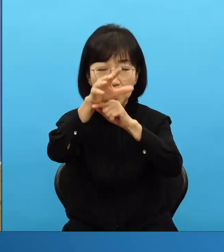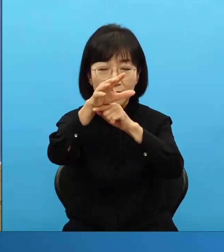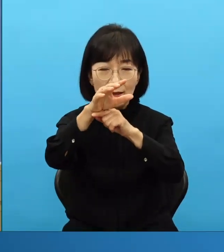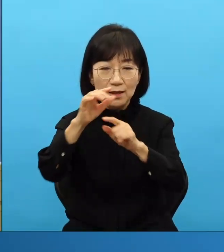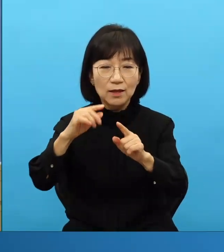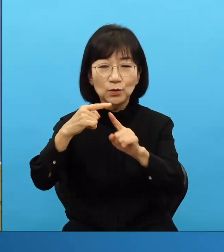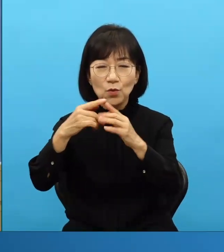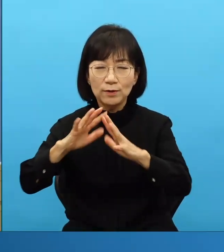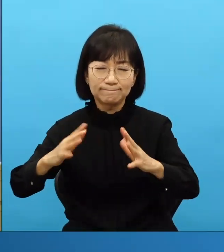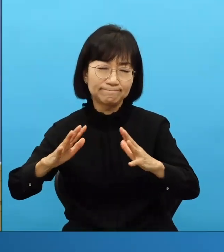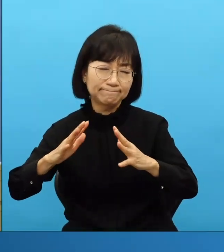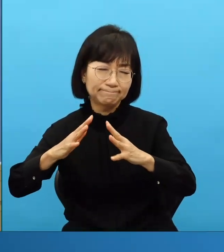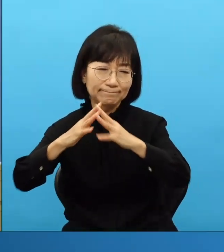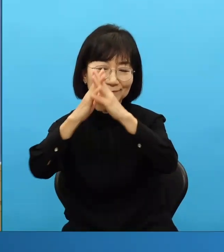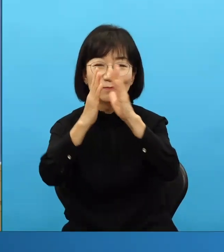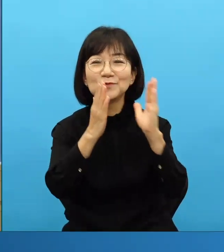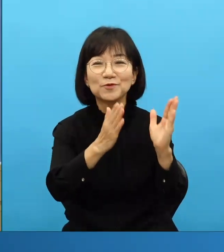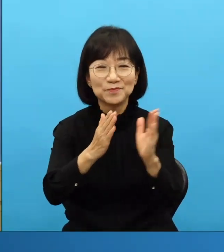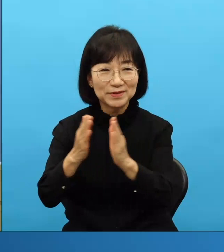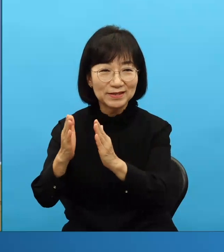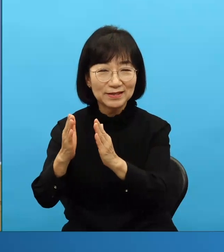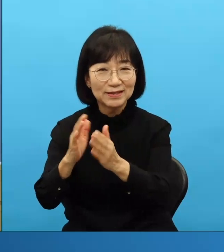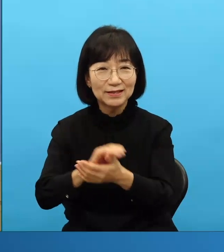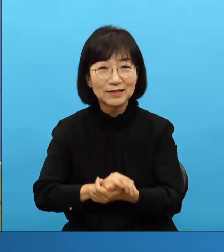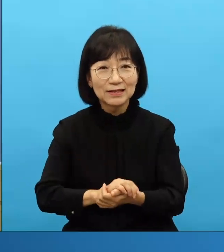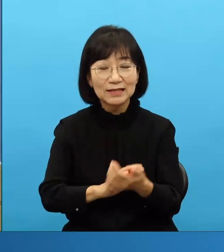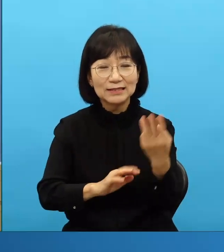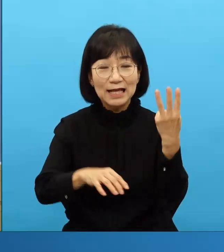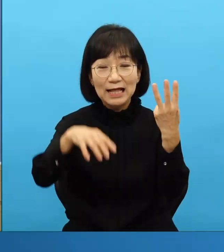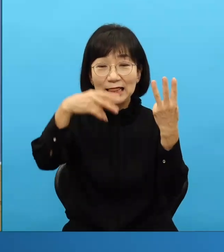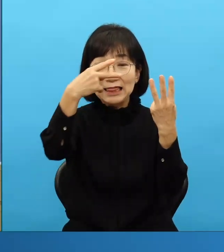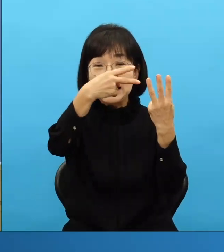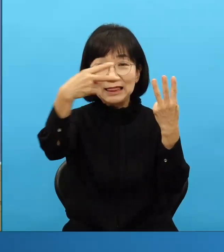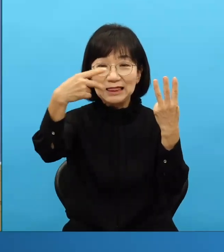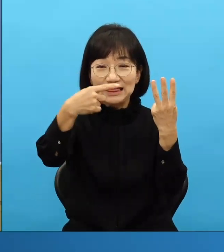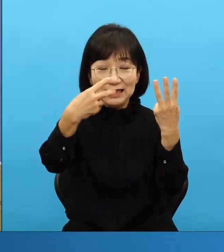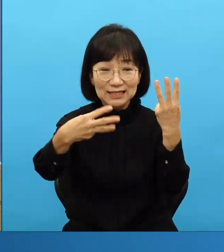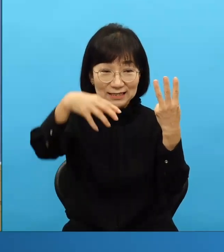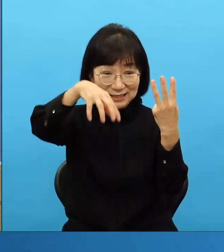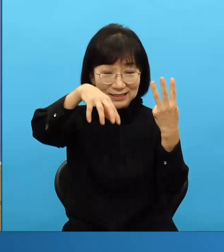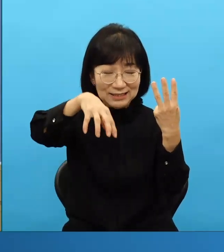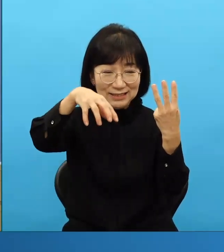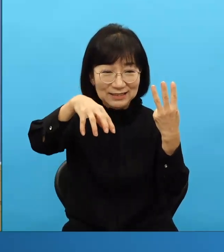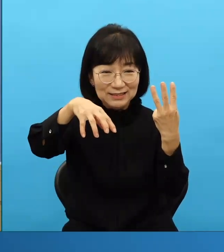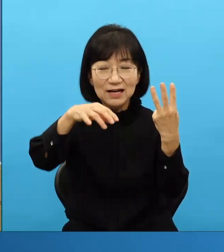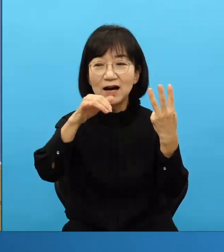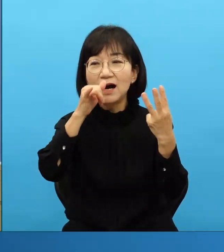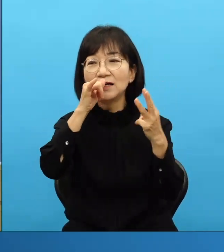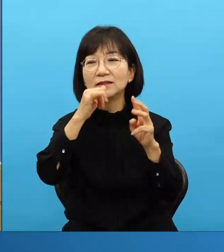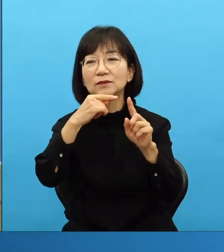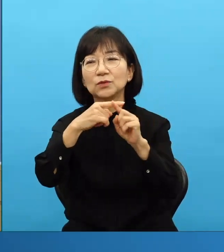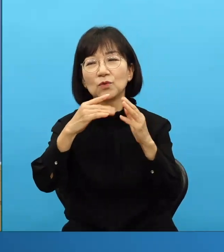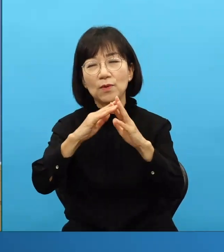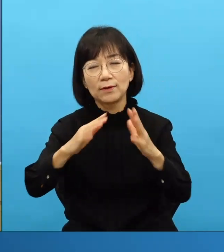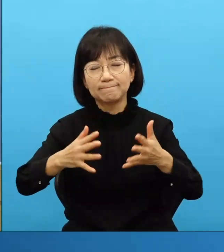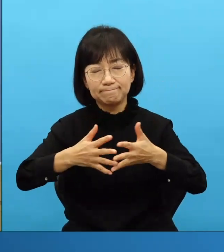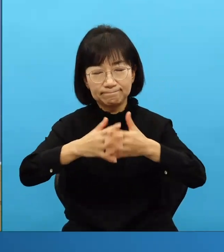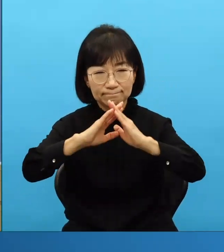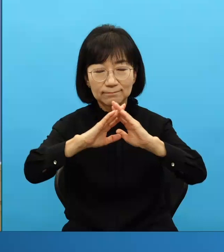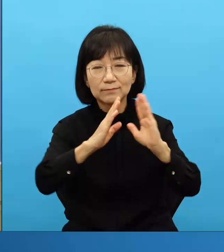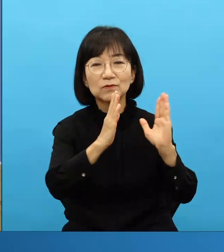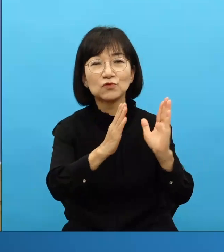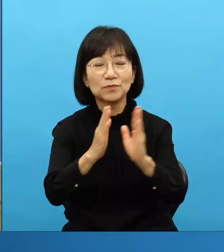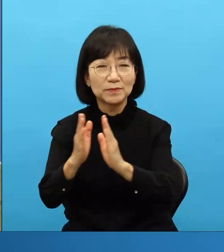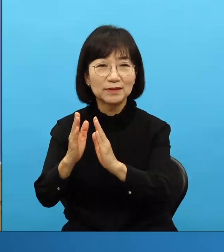1,000 partisans as well as the whole 세 temple. 가지 뜰 있는 성전 준비. It is the preparation of a church that is equipped with the